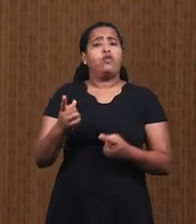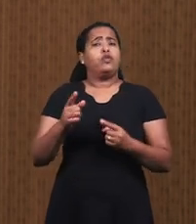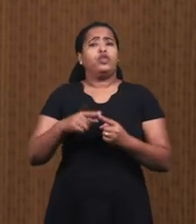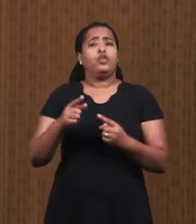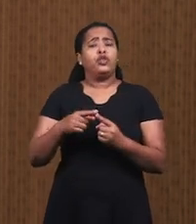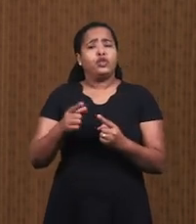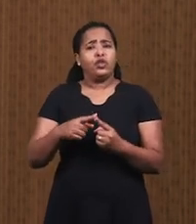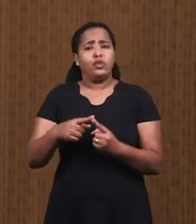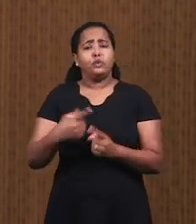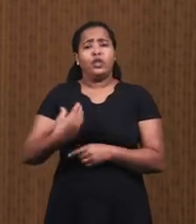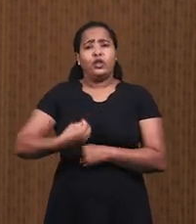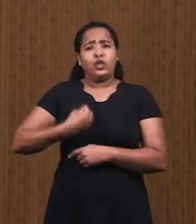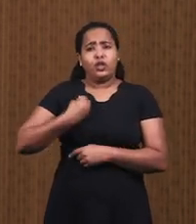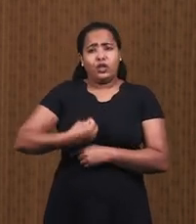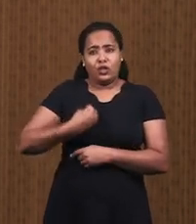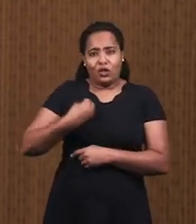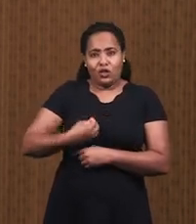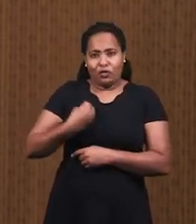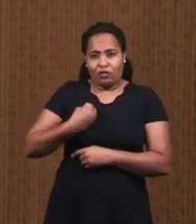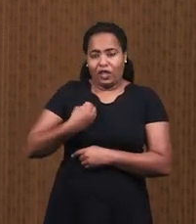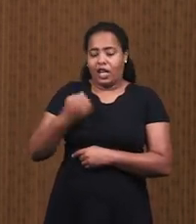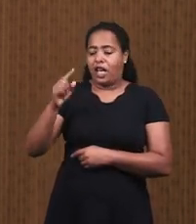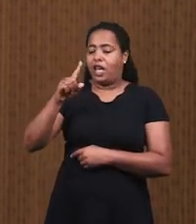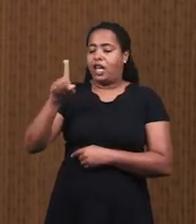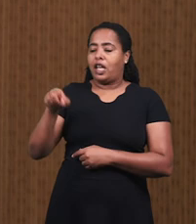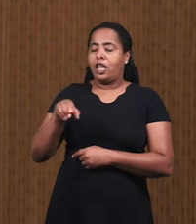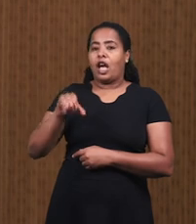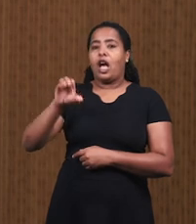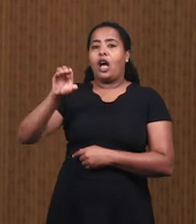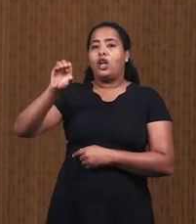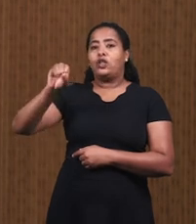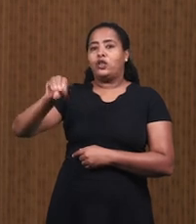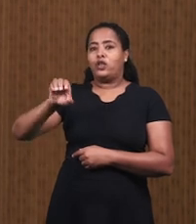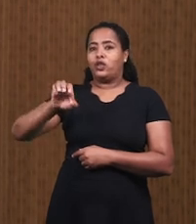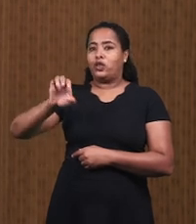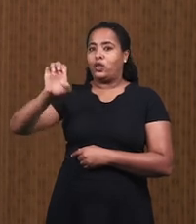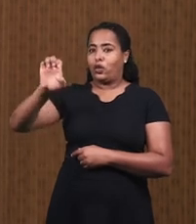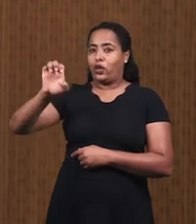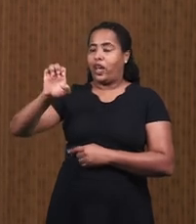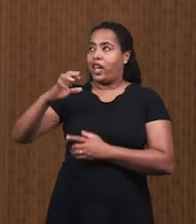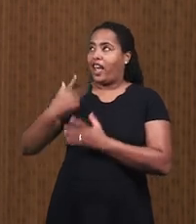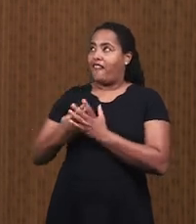греческом она называется зои. Это жизнь с избытком,